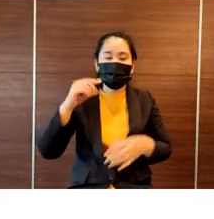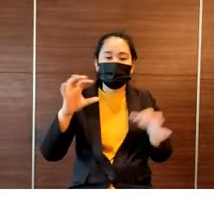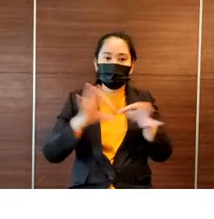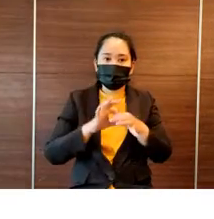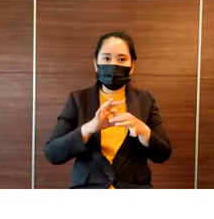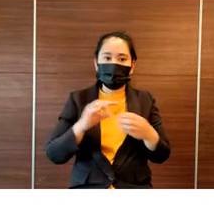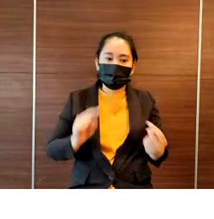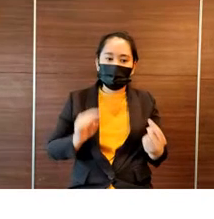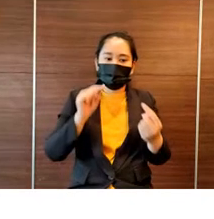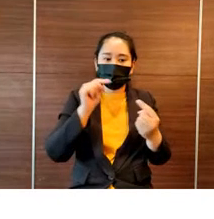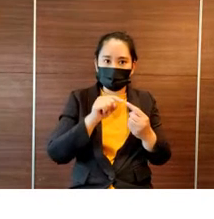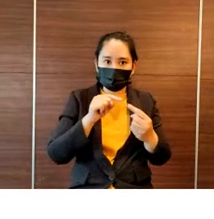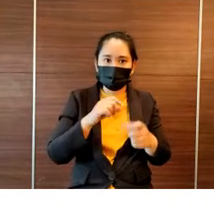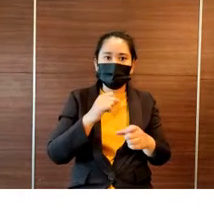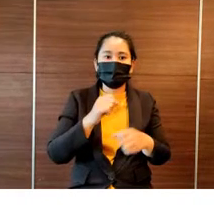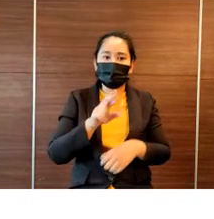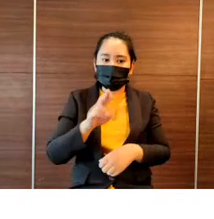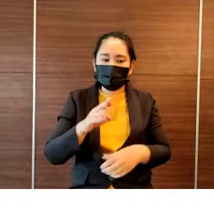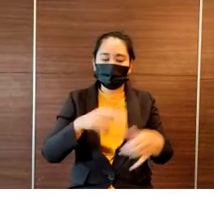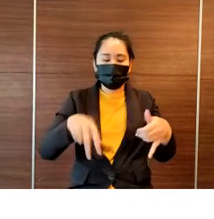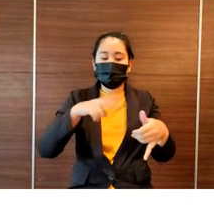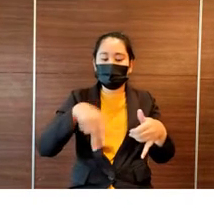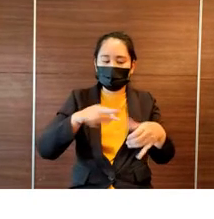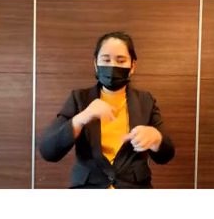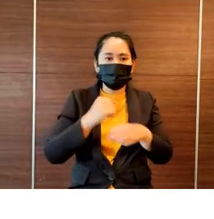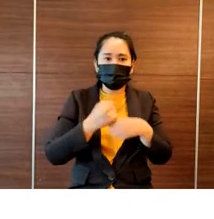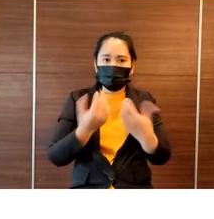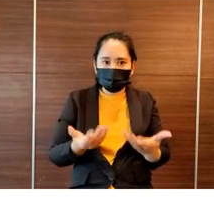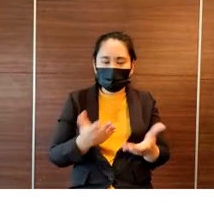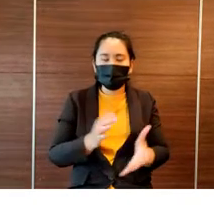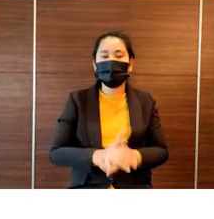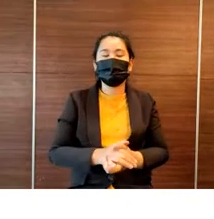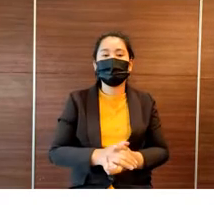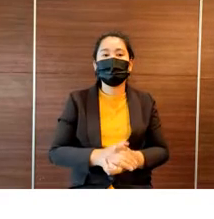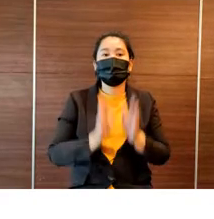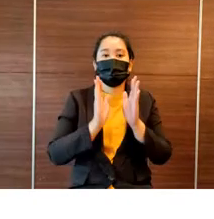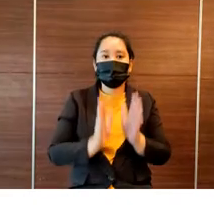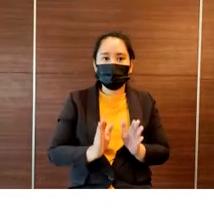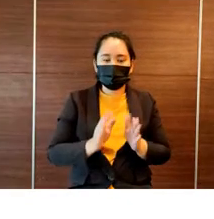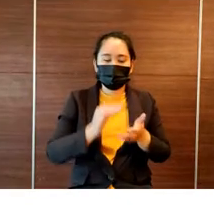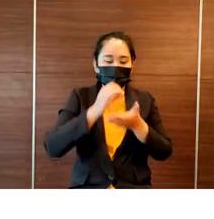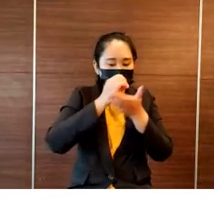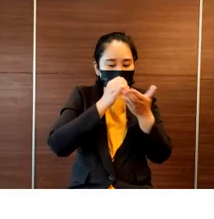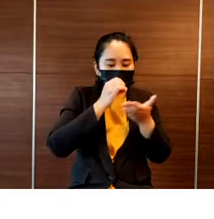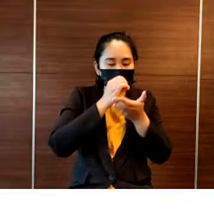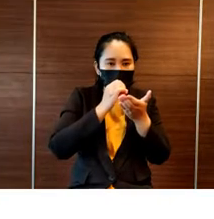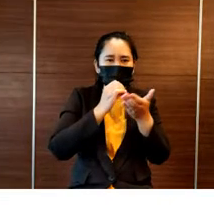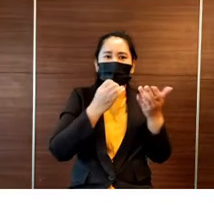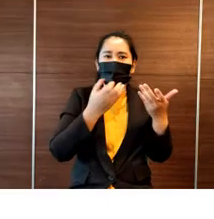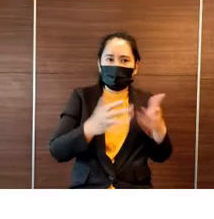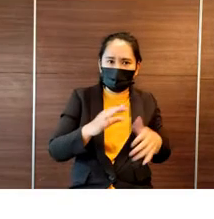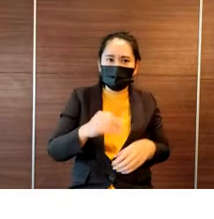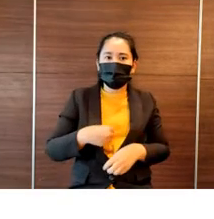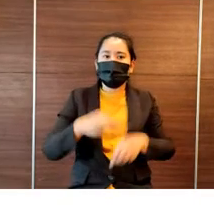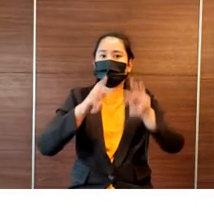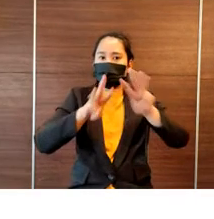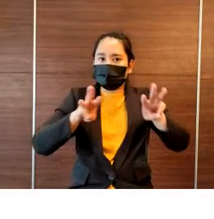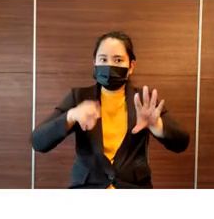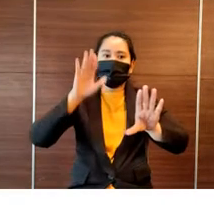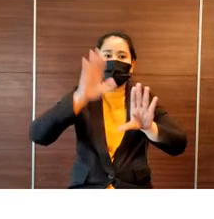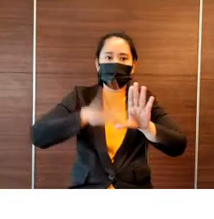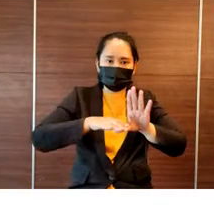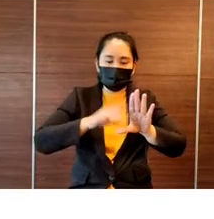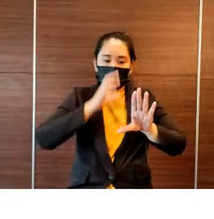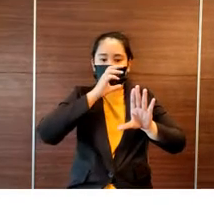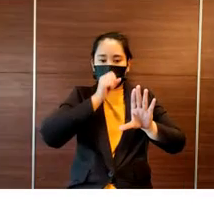ถึง privacy เนี่ยปัญหามีการเข้าถึงผู้คนเนี่ยสามารถเข้าไปในระบบเว็บไซต์หรือลงทะเบียนส่วนตัว